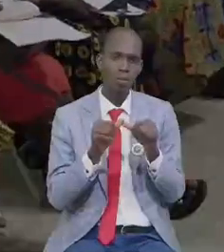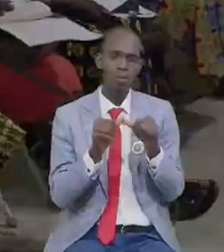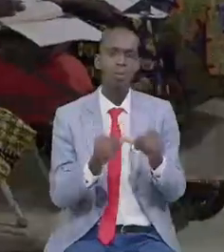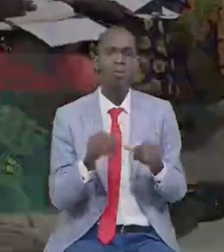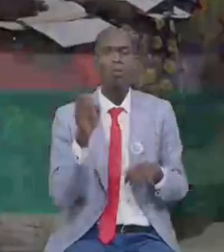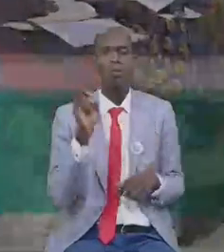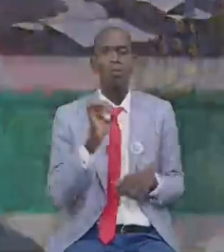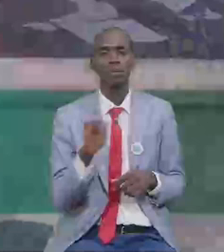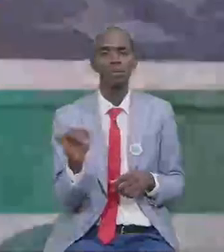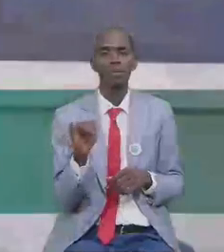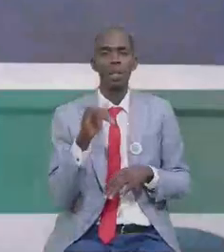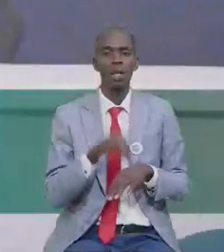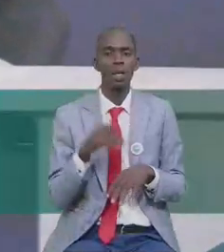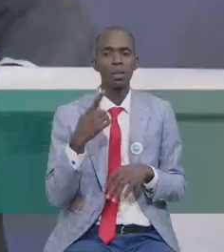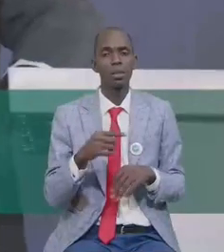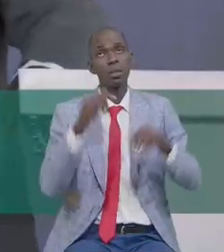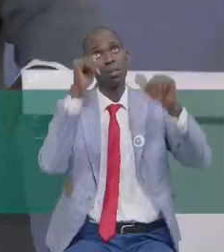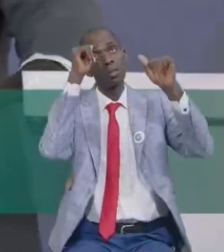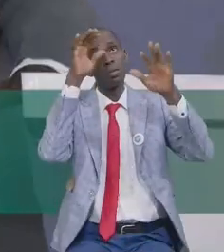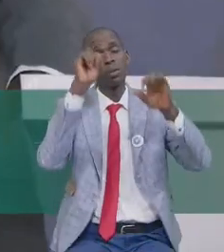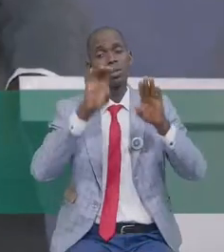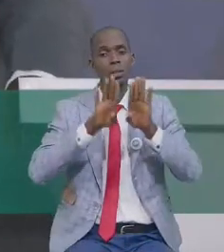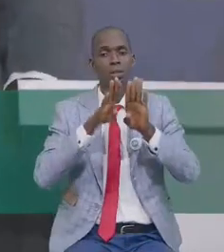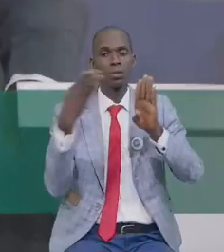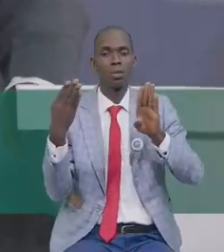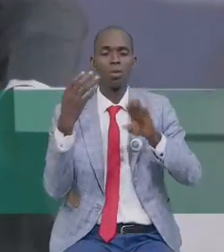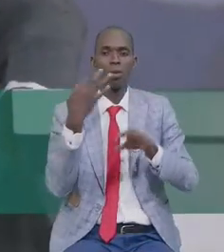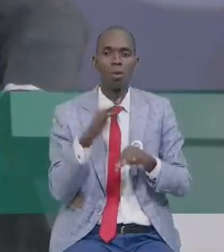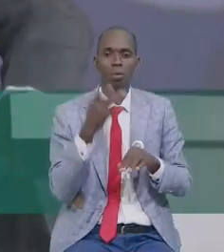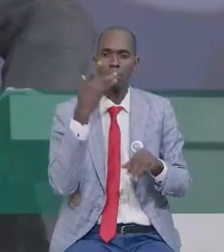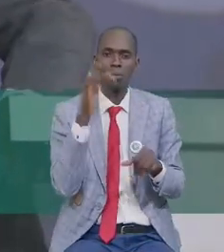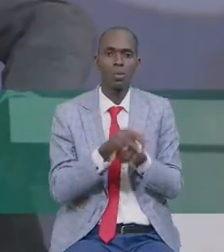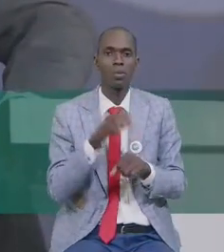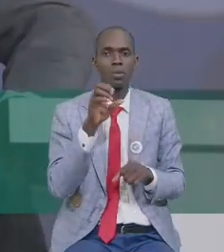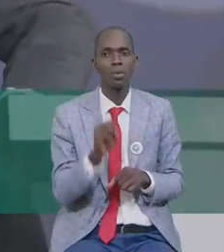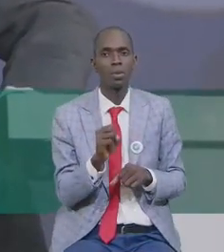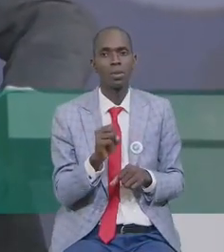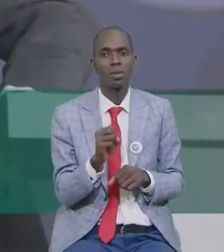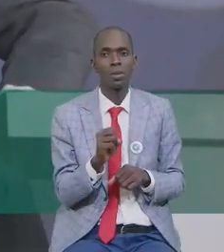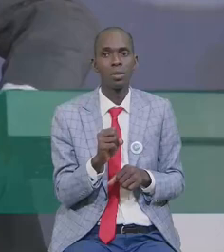à la porte des promesses de Dieu.